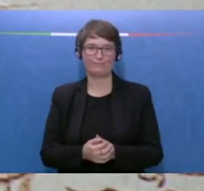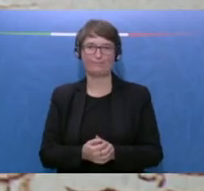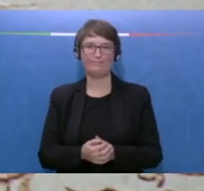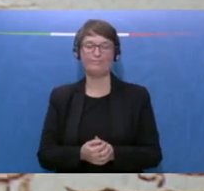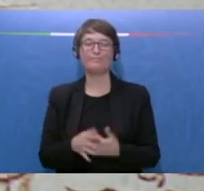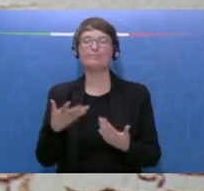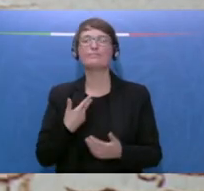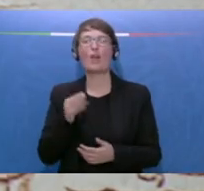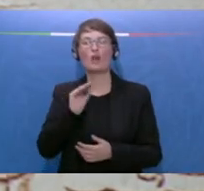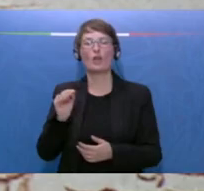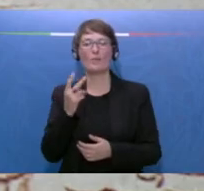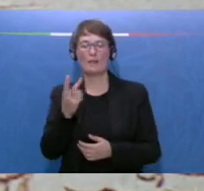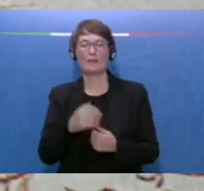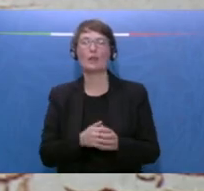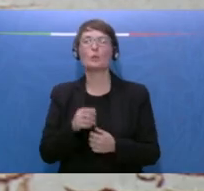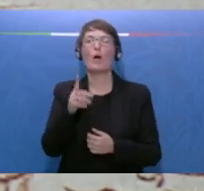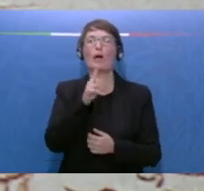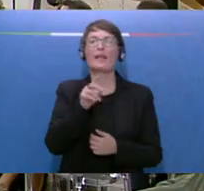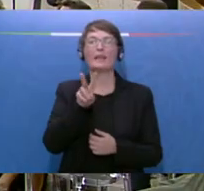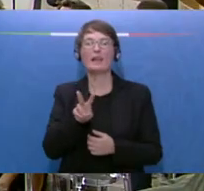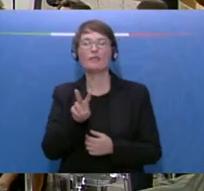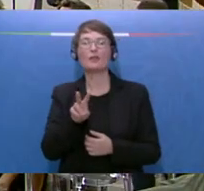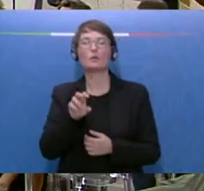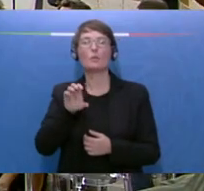ancora due domande daniel verdu el pais